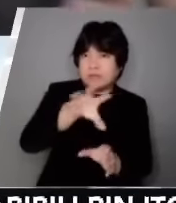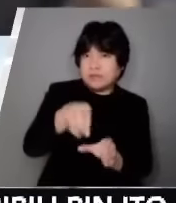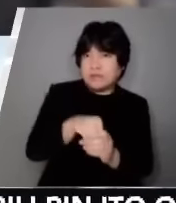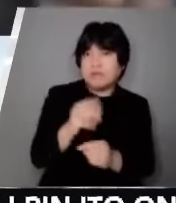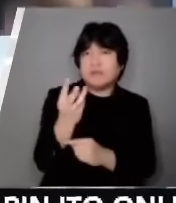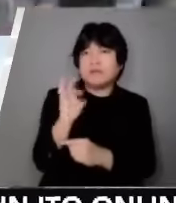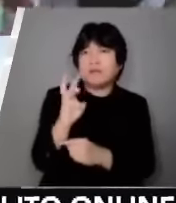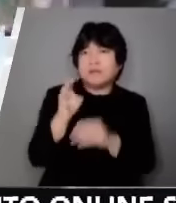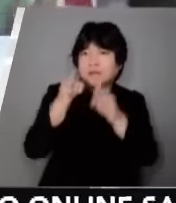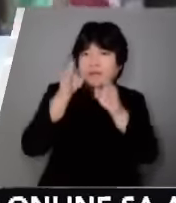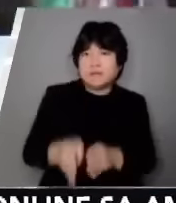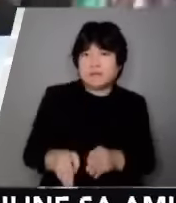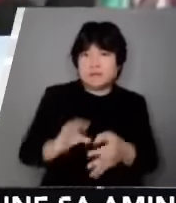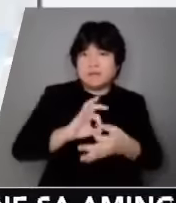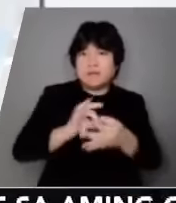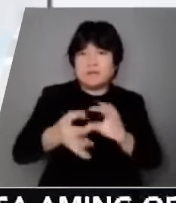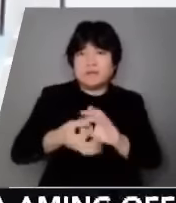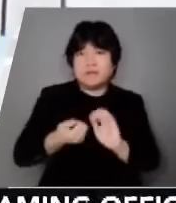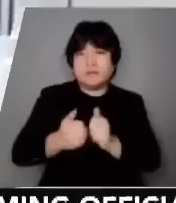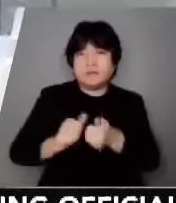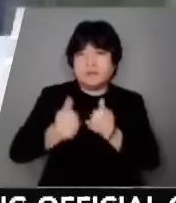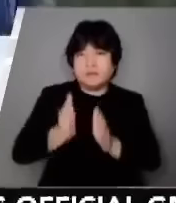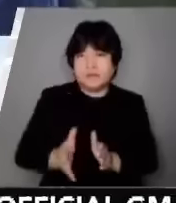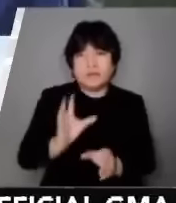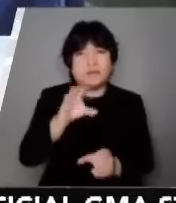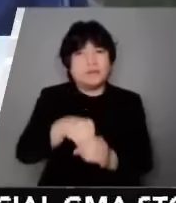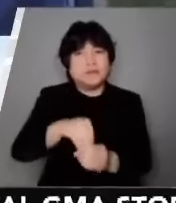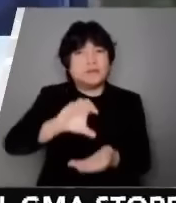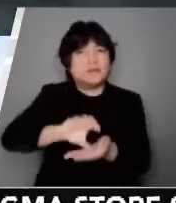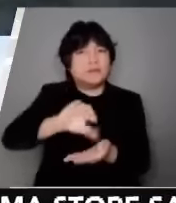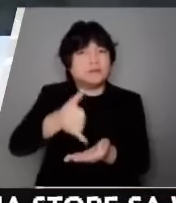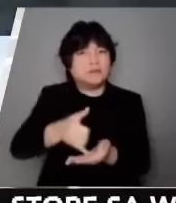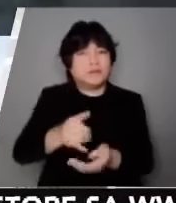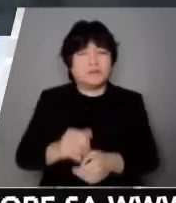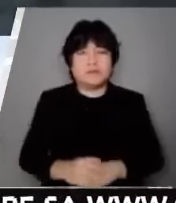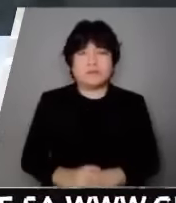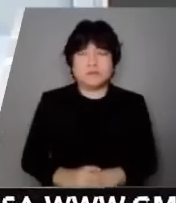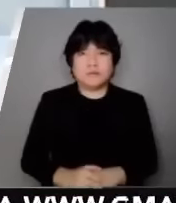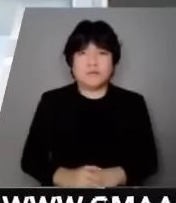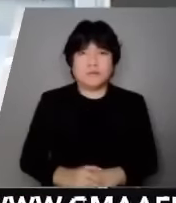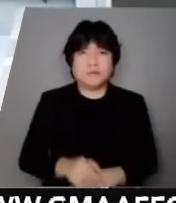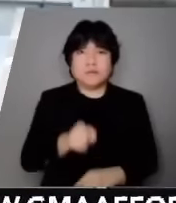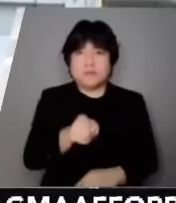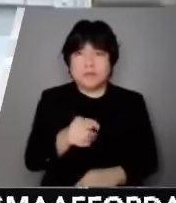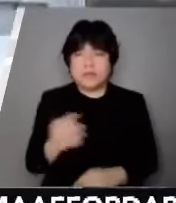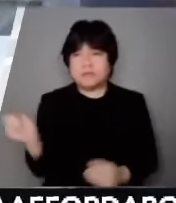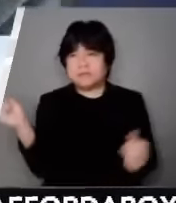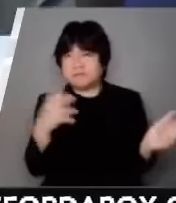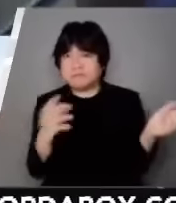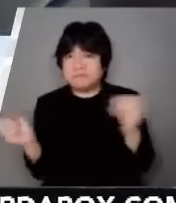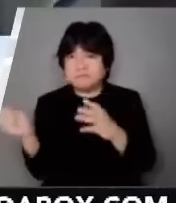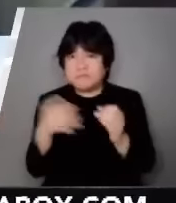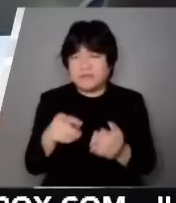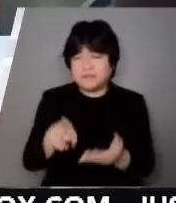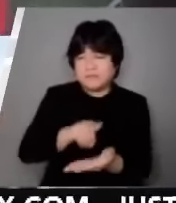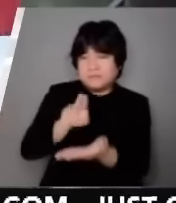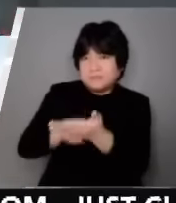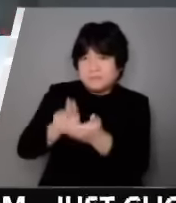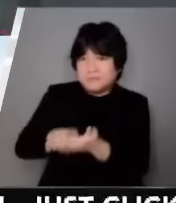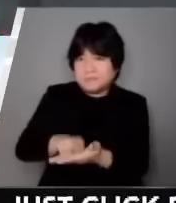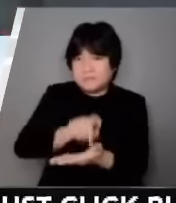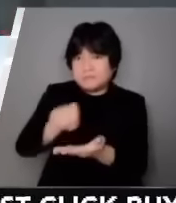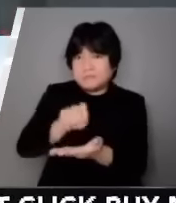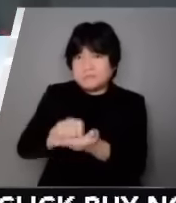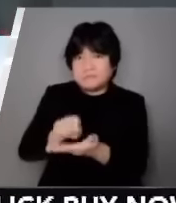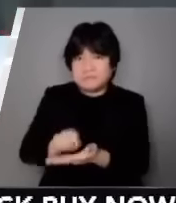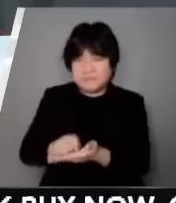medalist Carlos Yulo. Game silang kumaway sa fans sa kapagkulitan at pinirmahan ang mga iniahagi sa kanilang t-shirt, bola, poster, sombrero